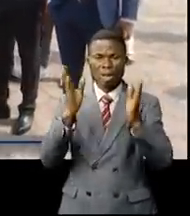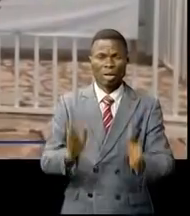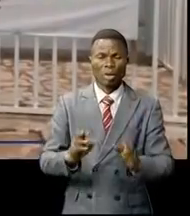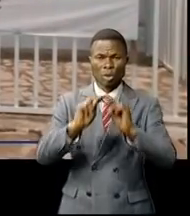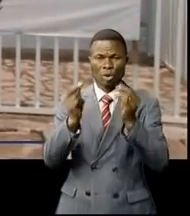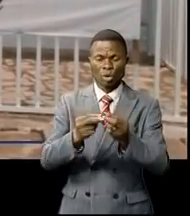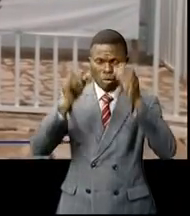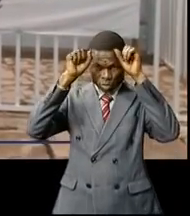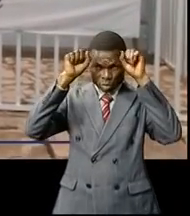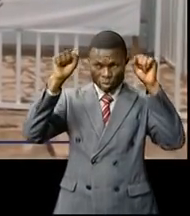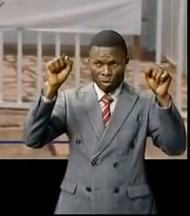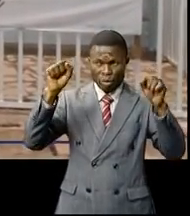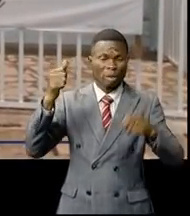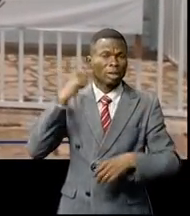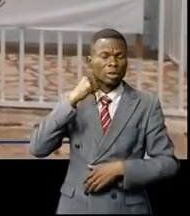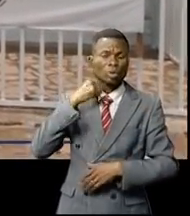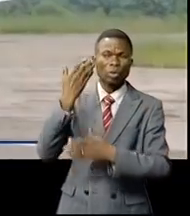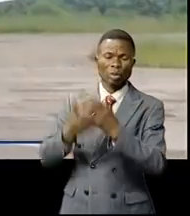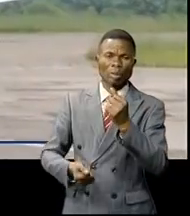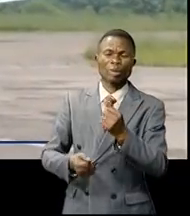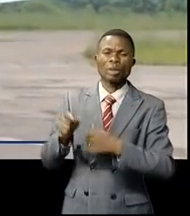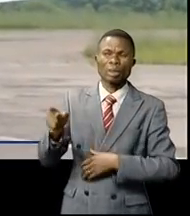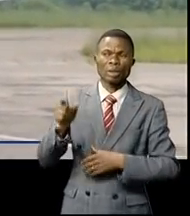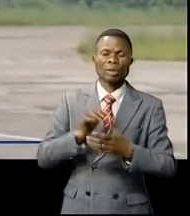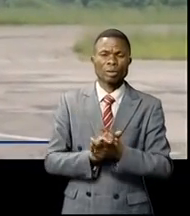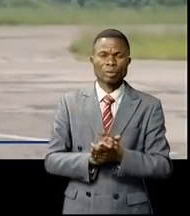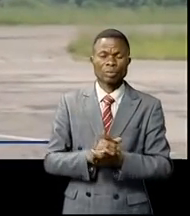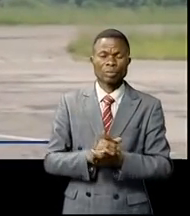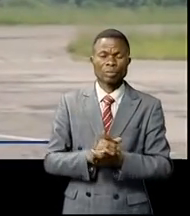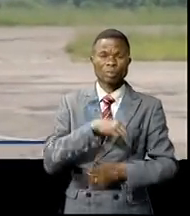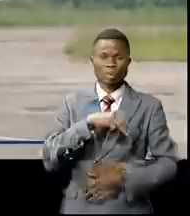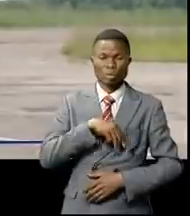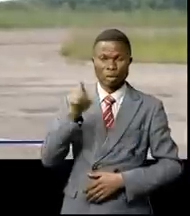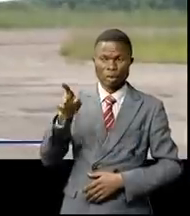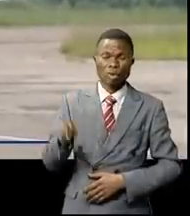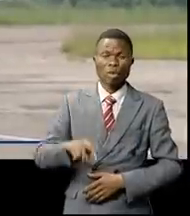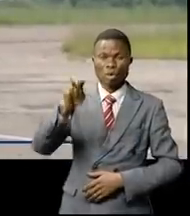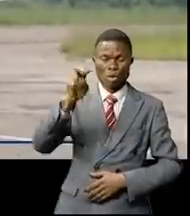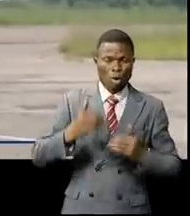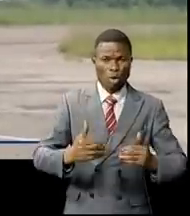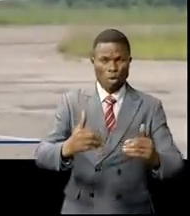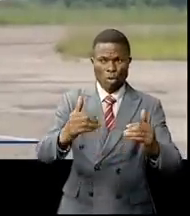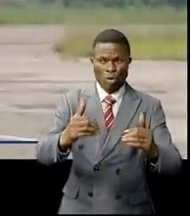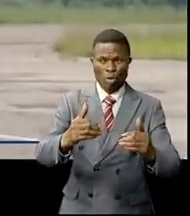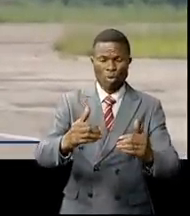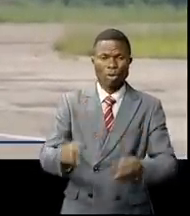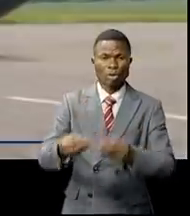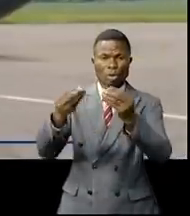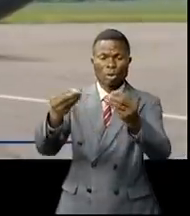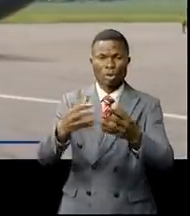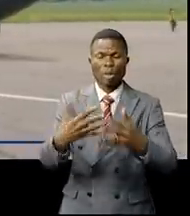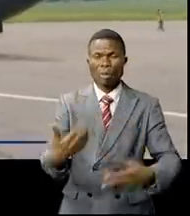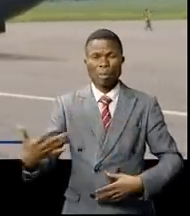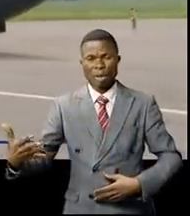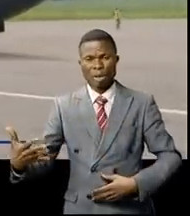résidentiel docteur roger combes a empêché cette mission consiste à l'acheminement et la dotation des équipements et matériels